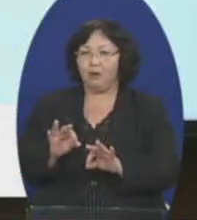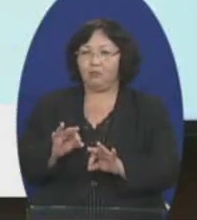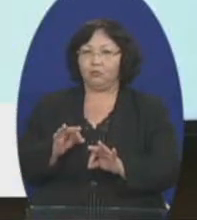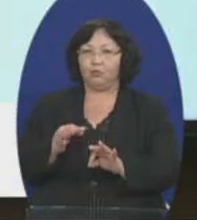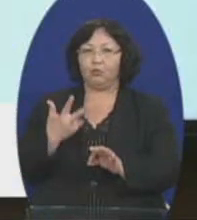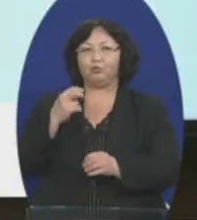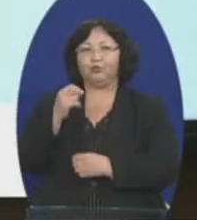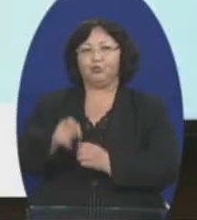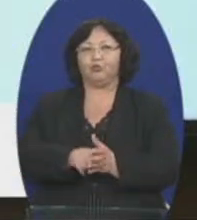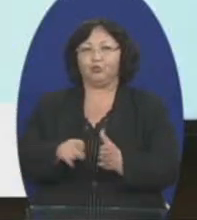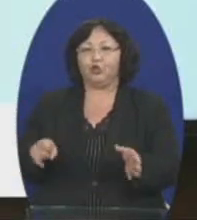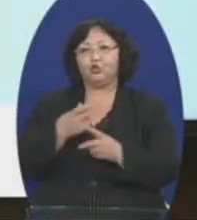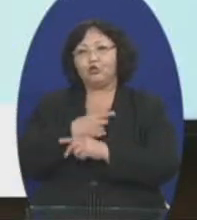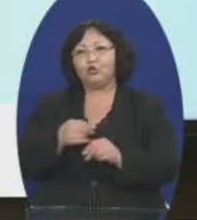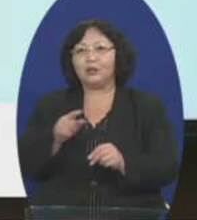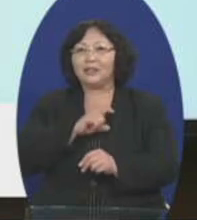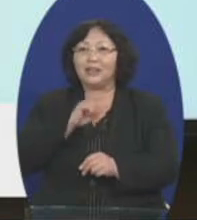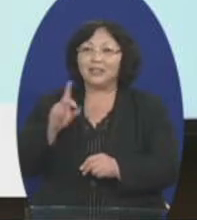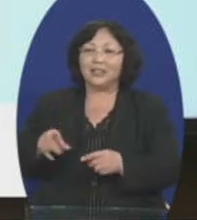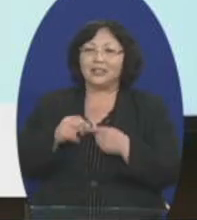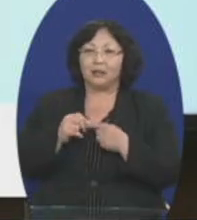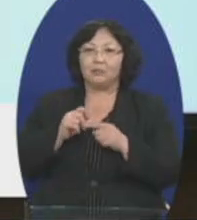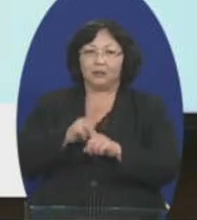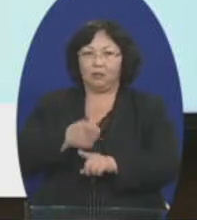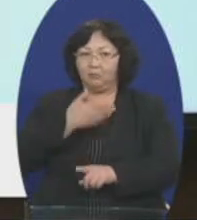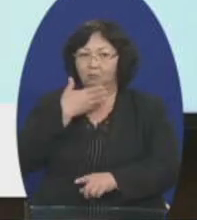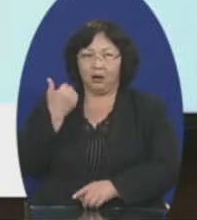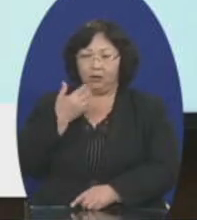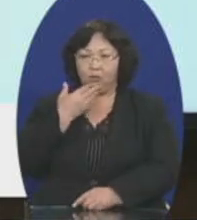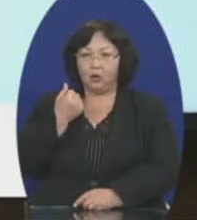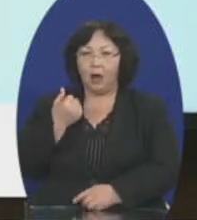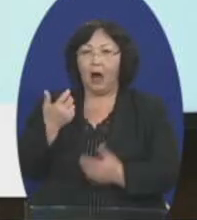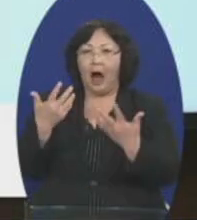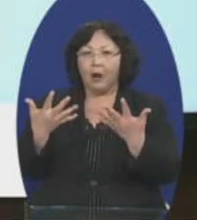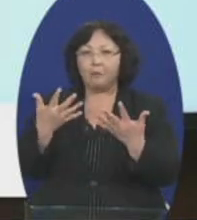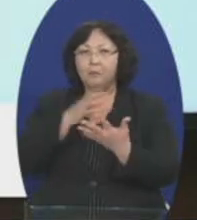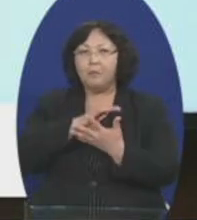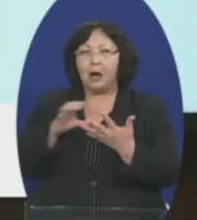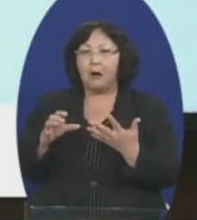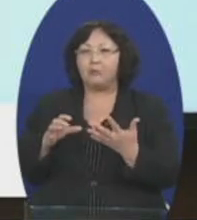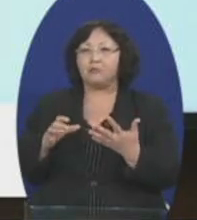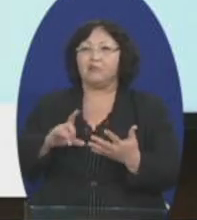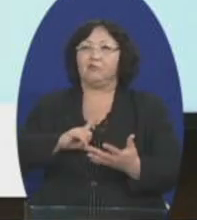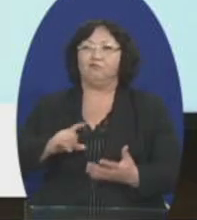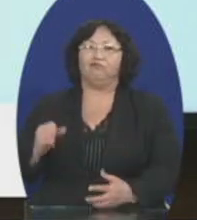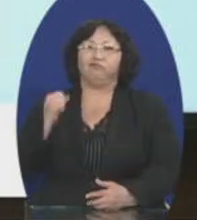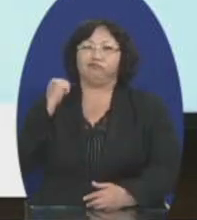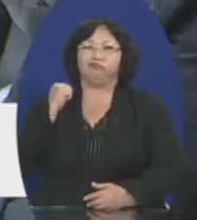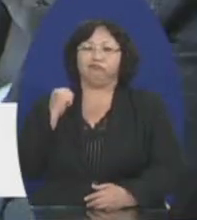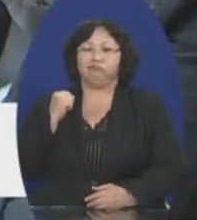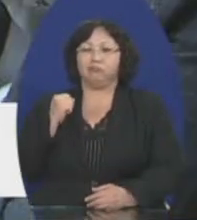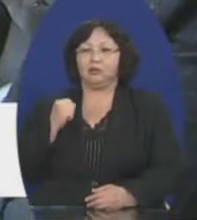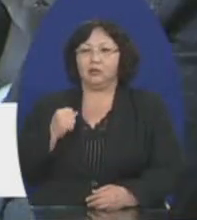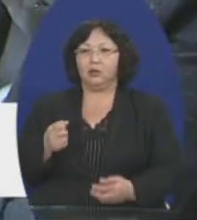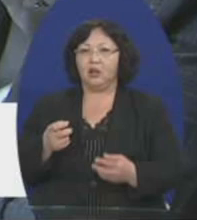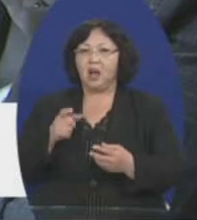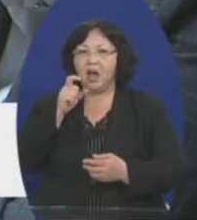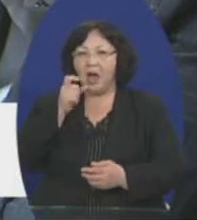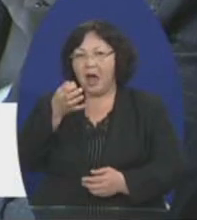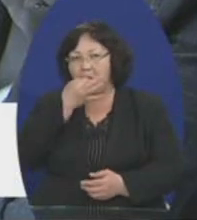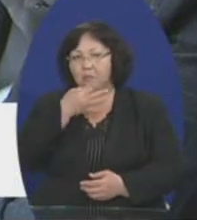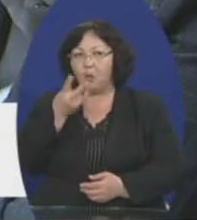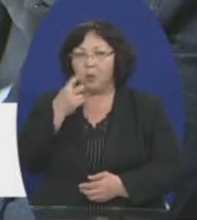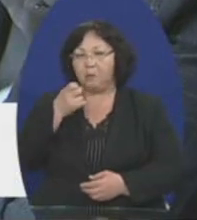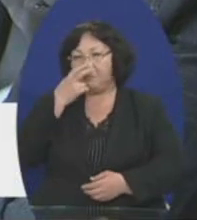зах зээлийн зарчим алдагдаж нэр бүхий 10 байгууллага монополь болсон. Тэдний тогломын дүрмээр үндэсний хэмжээнд эмийн үн ханш